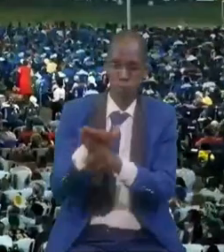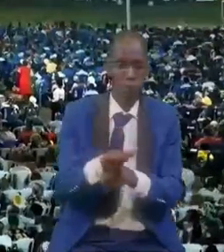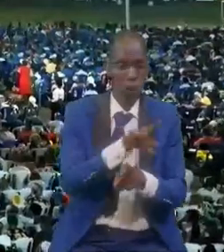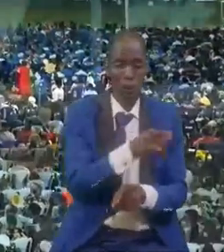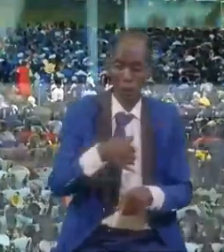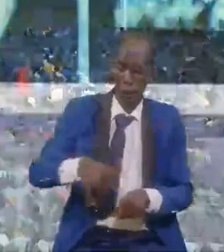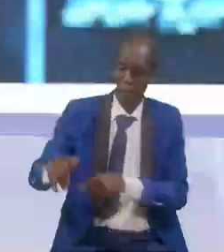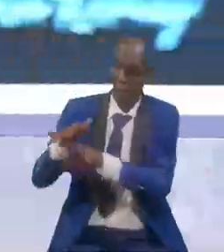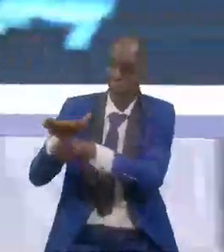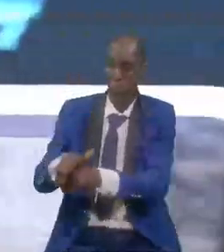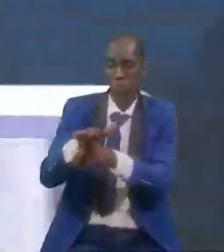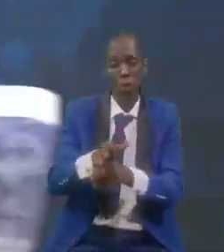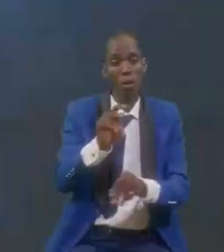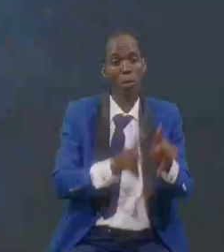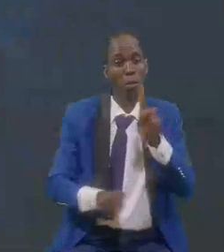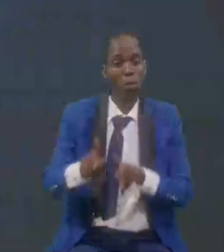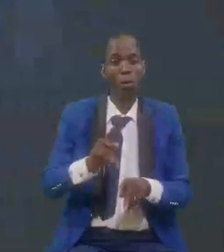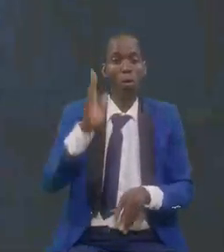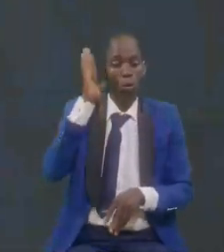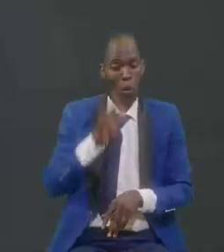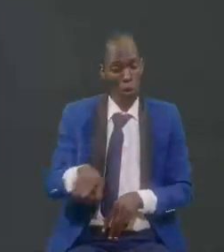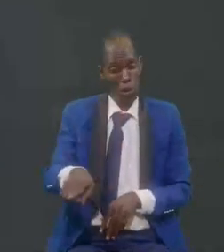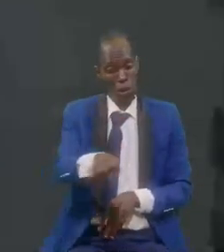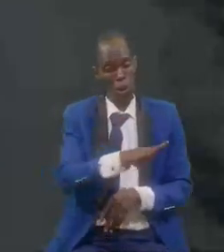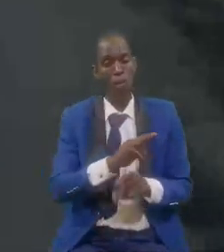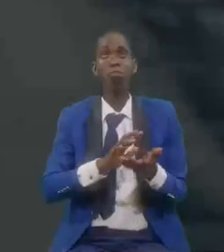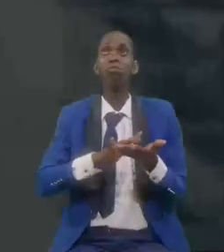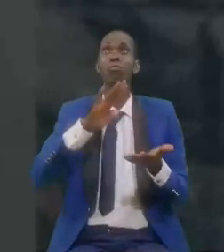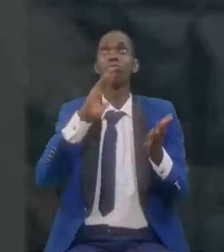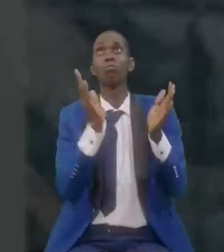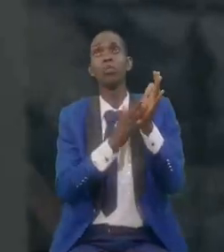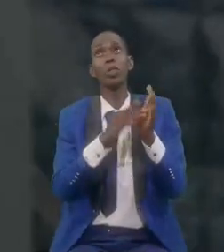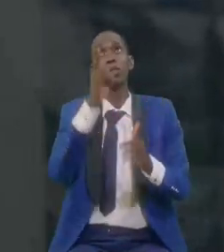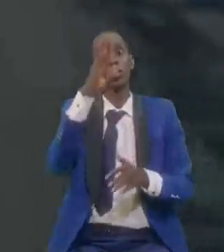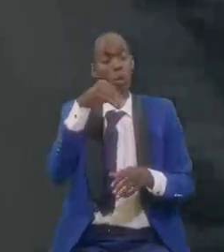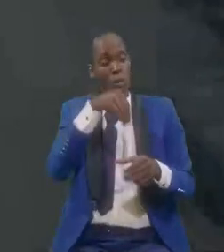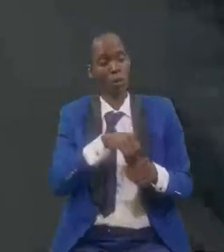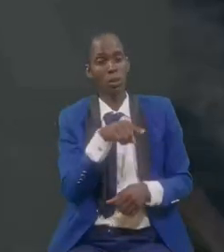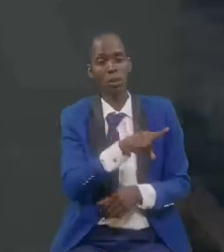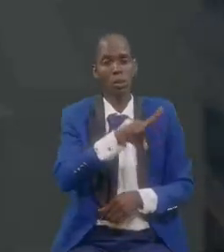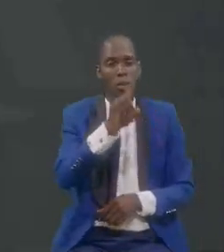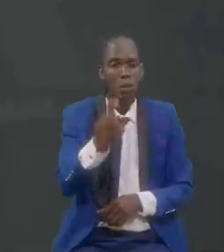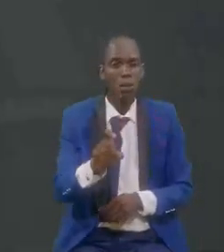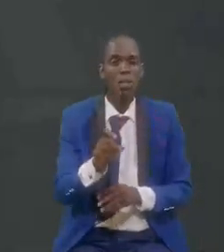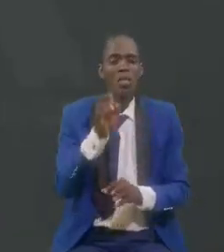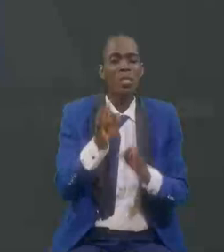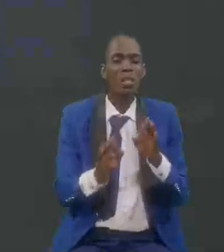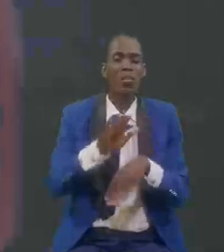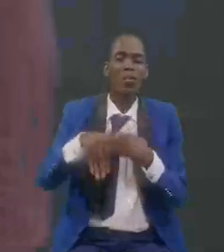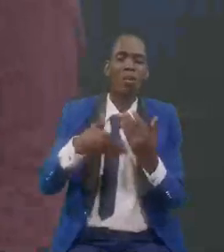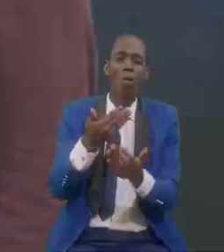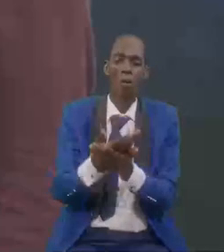opprimaient toujours, ils ne vont pas glorifier Dieu pour lui. C'est